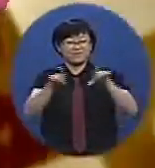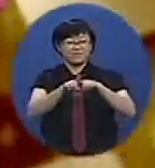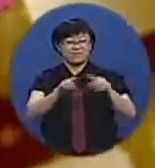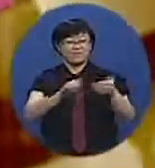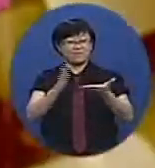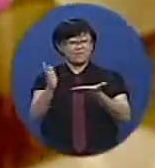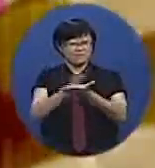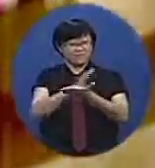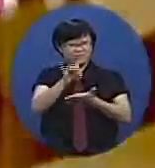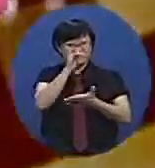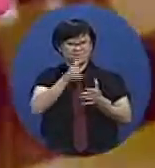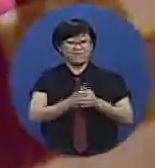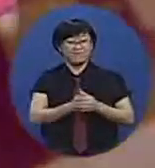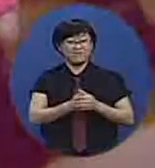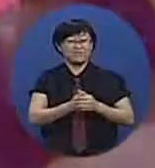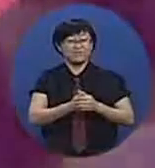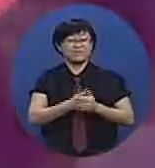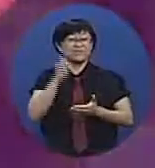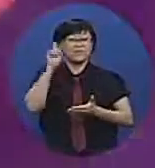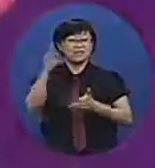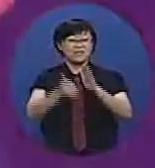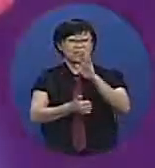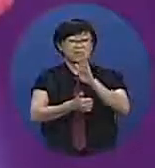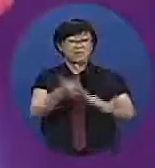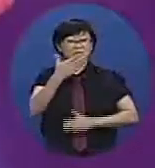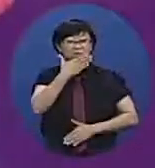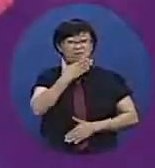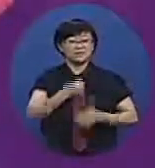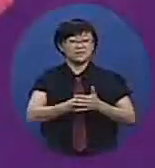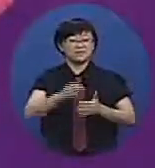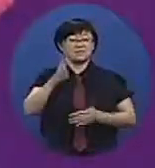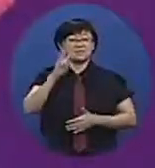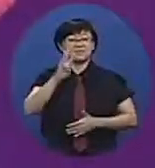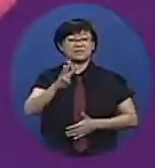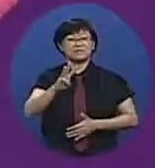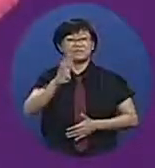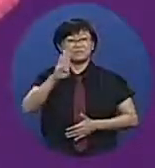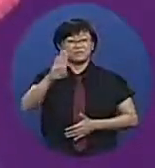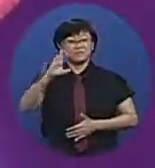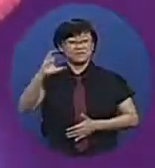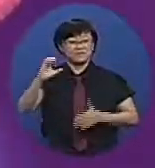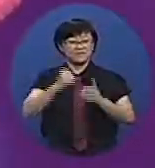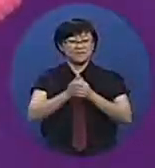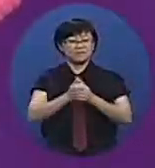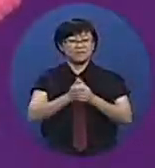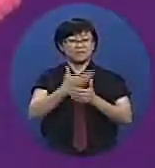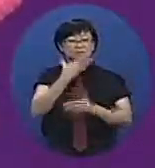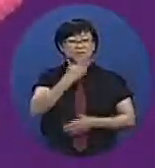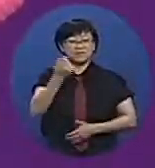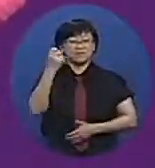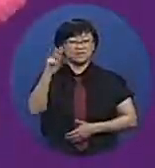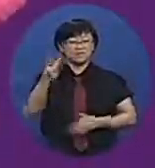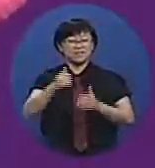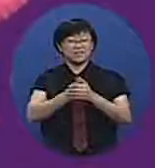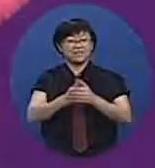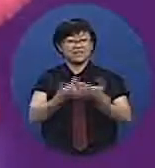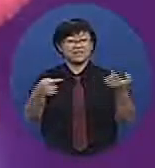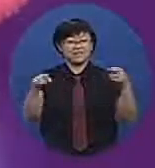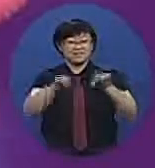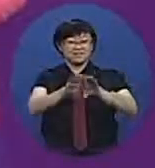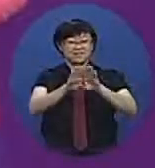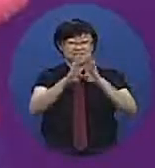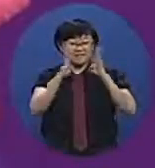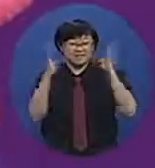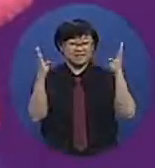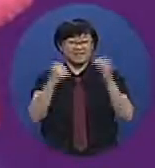정을 나누고 있습니다. 네, 내일의 희망 복지 WBC 복지 TV가